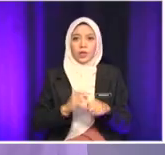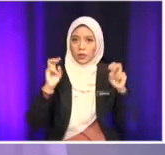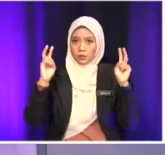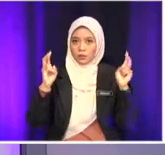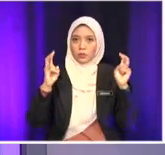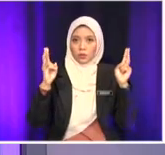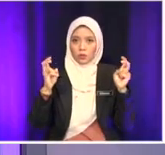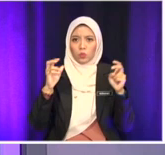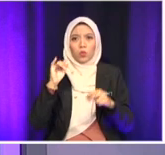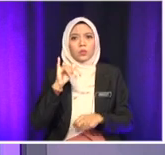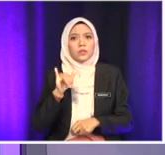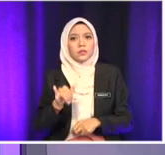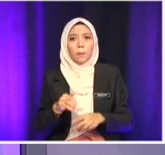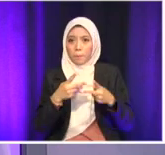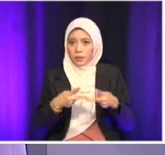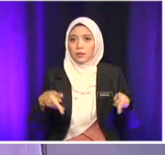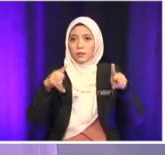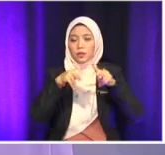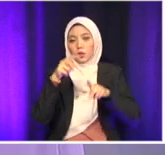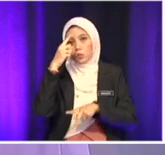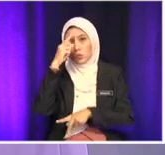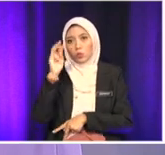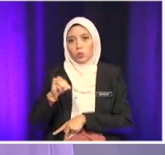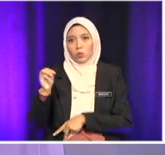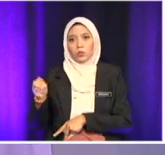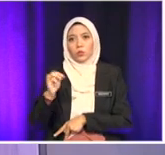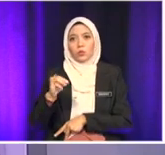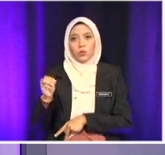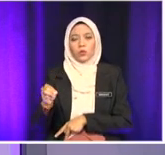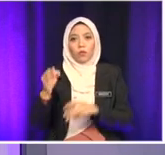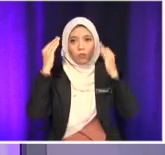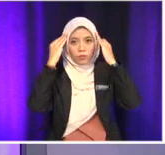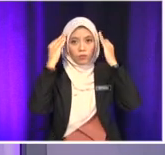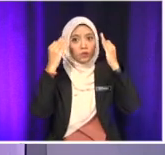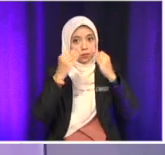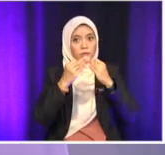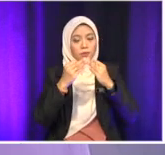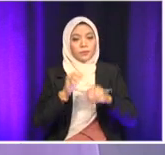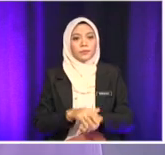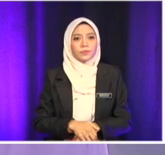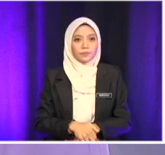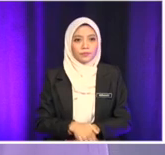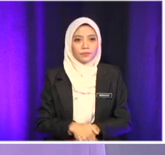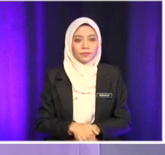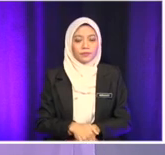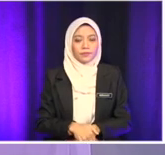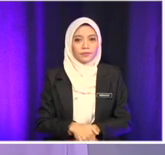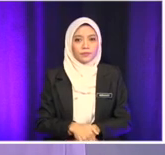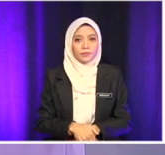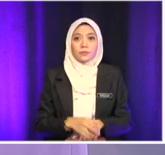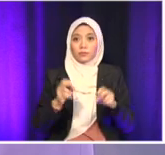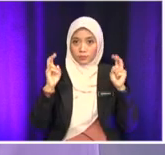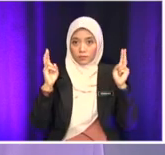yang juga kita dalam baby ini juga adalah topik sukatan serakan data yang mana